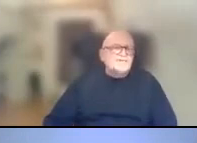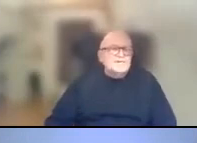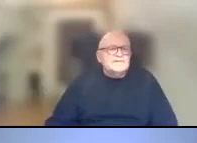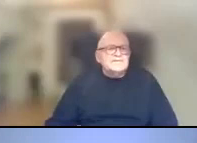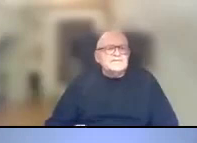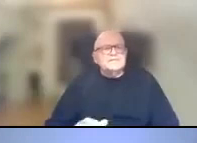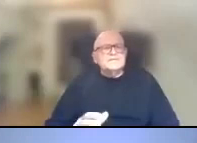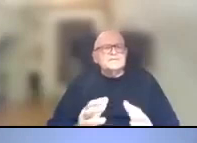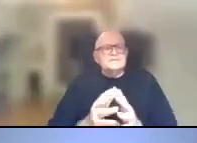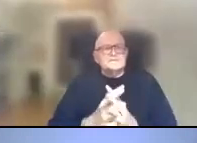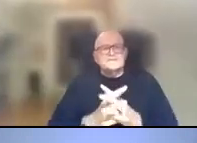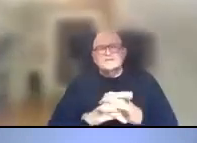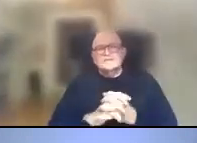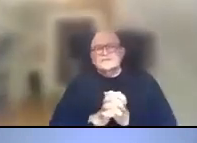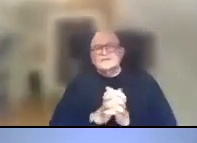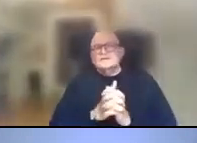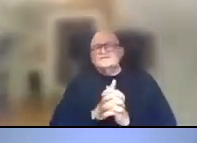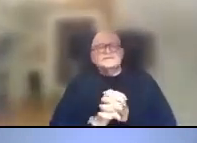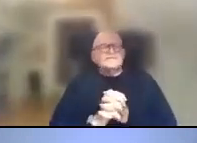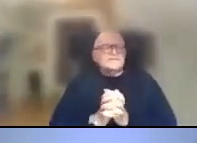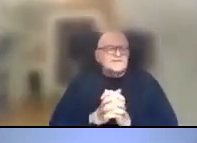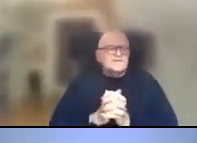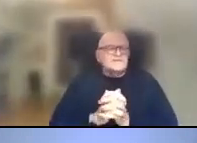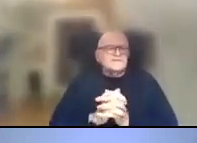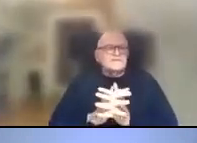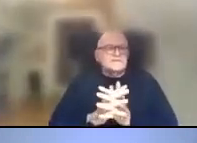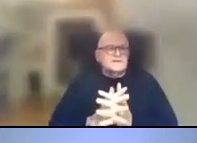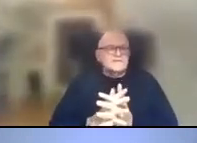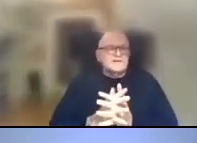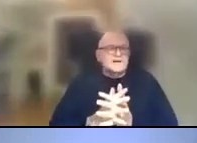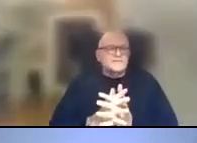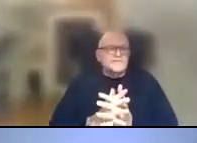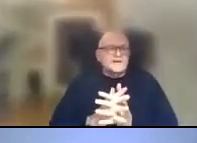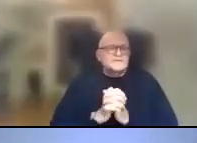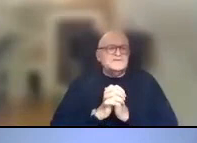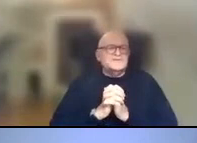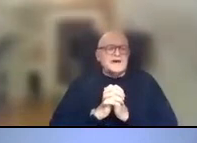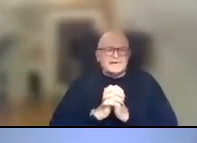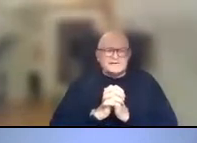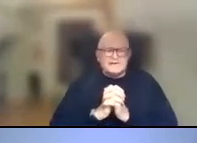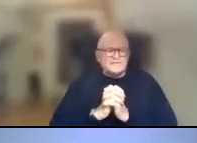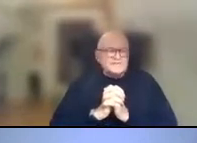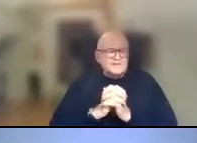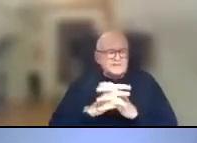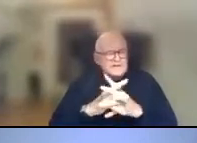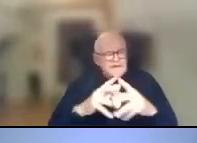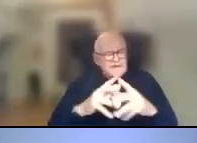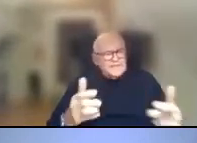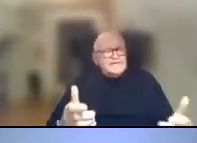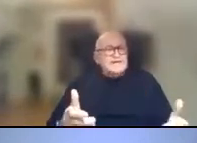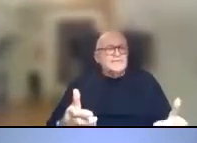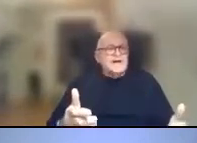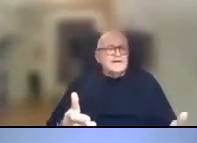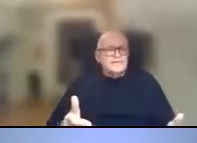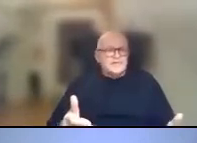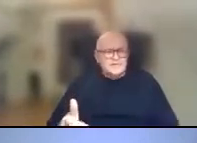am gravierendsten ist, ist das, was ich nenne, eine permissive Arbeitsatmosphäre. Ich habe Ihnen